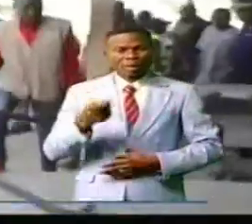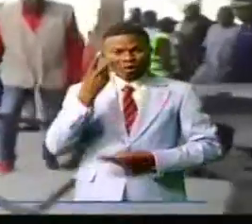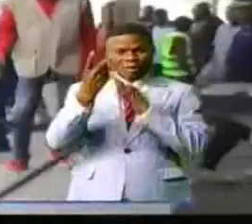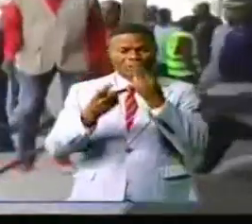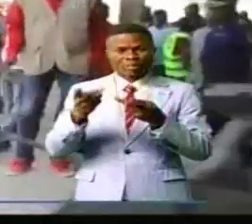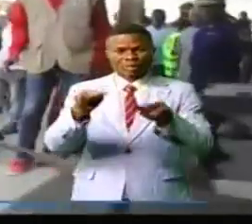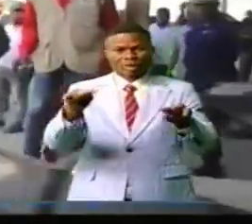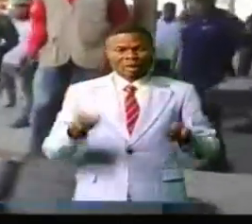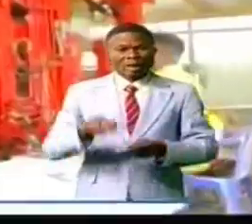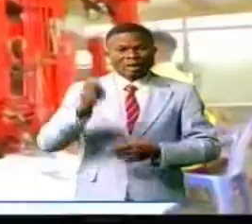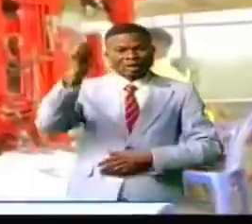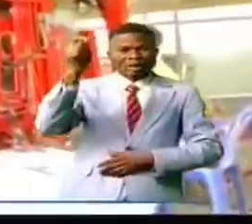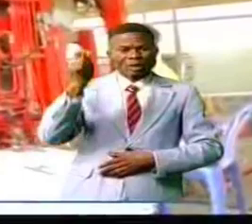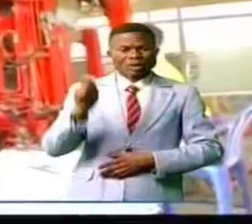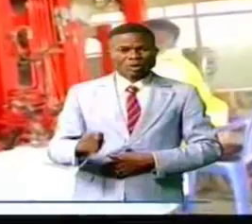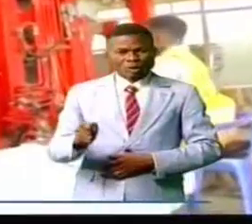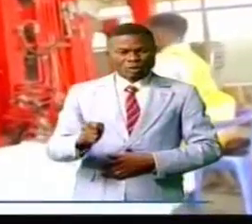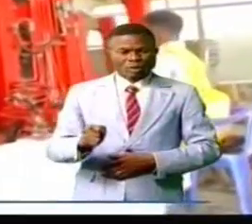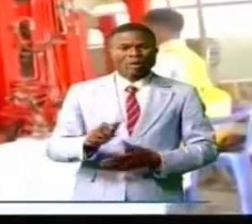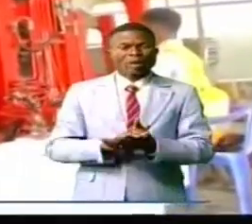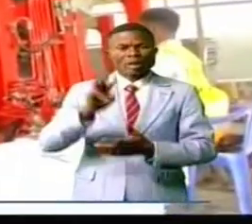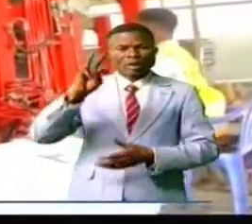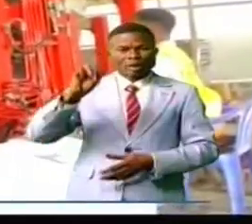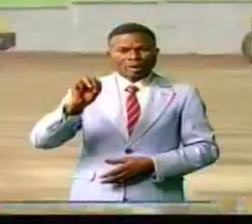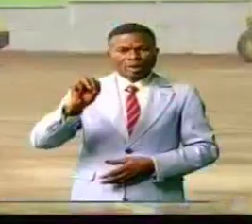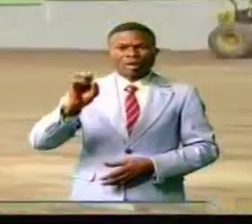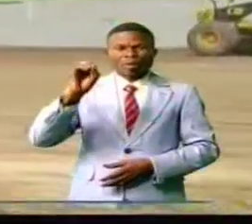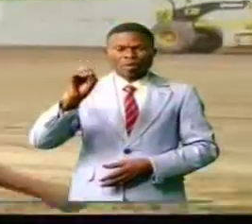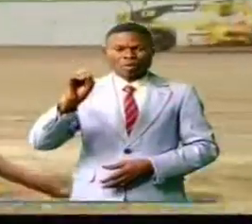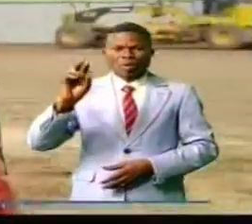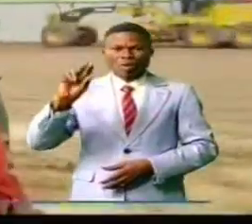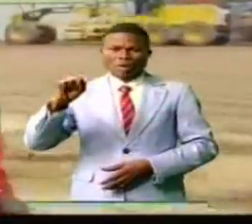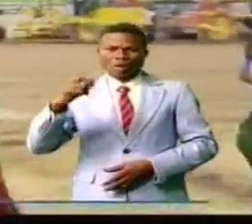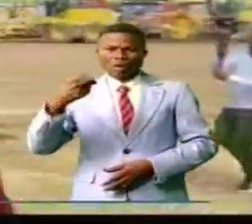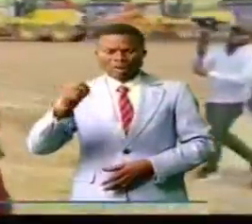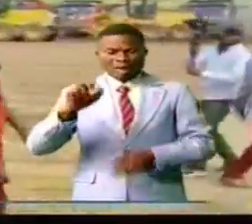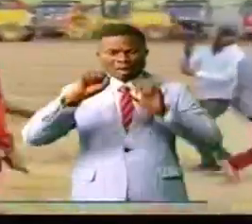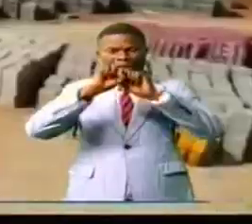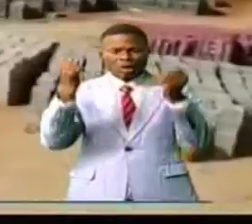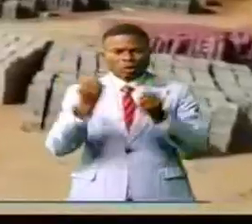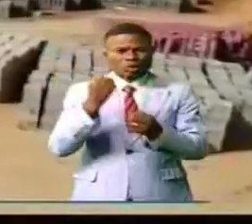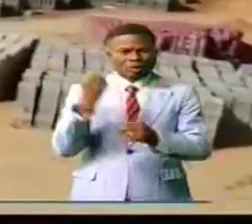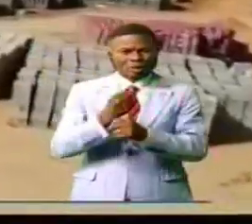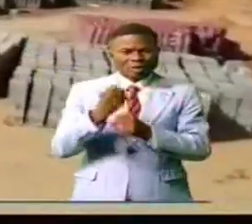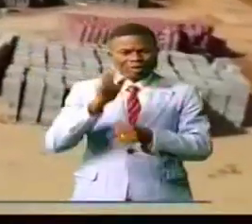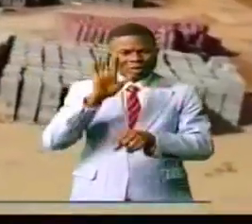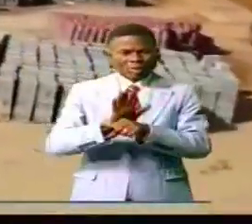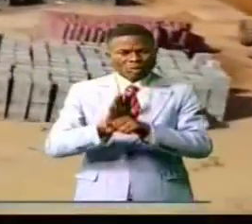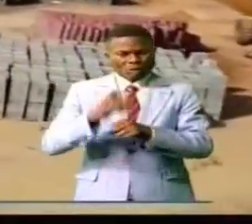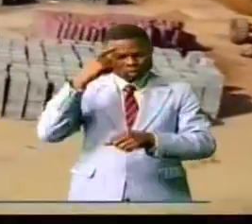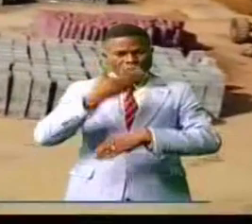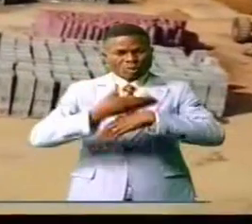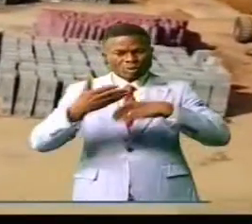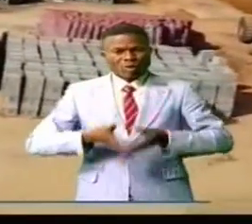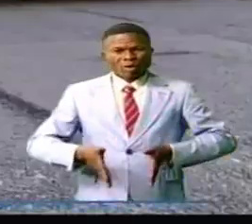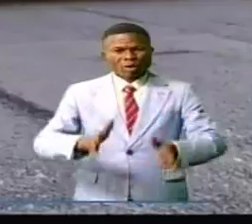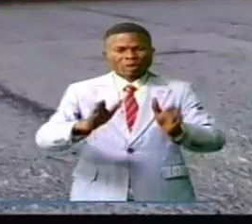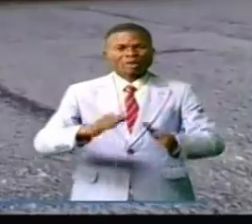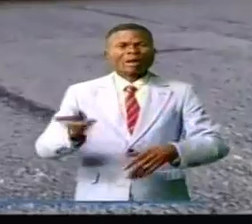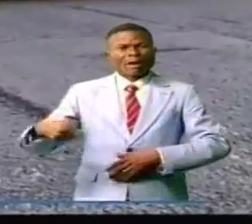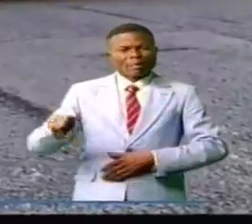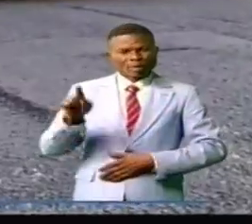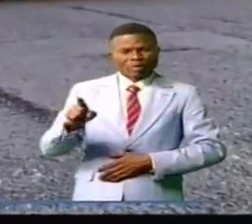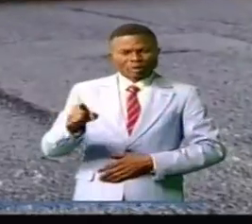la base logistique et l'usine des Mongabaon, une société qui ne cesse de se démarquer dans la construction des infrastructures routières en